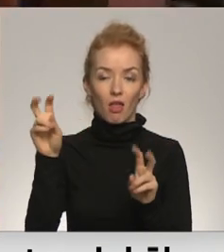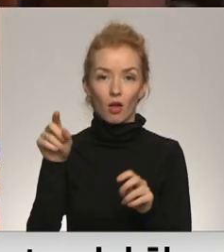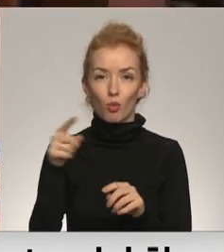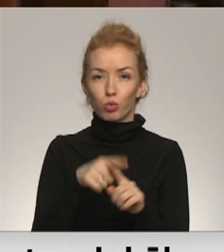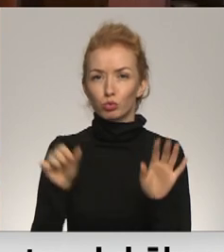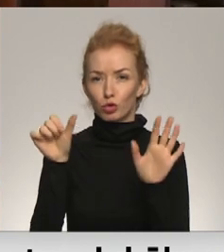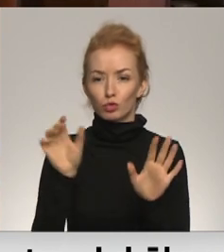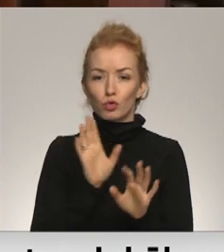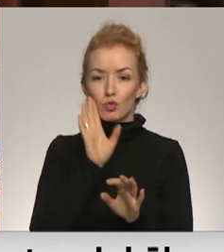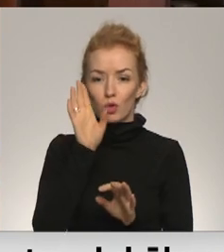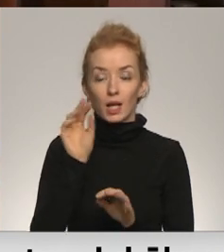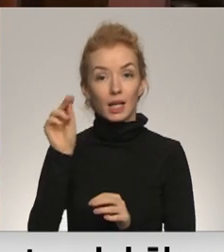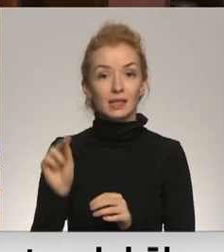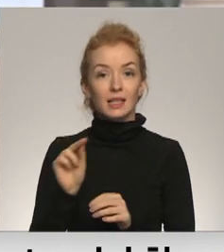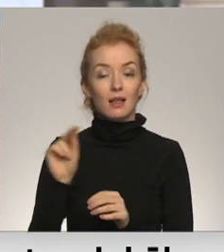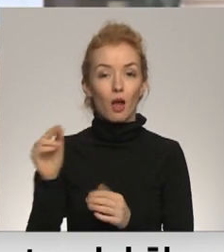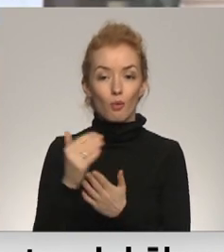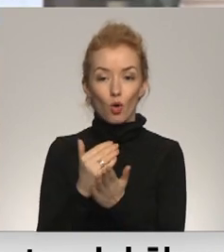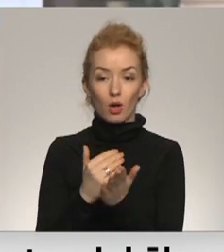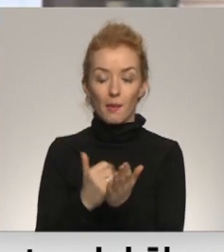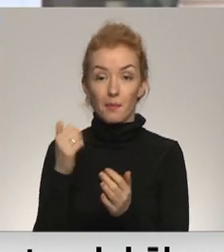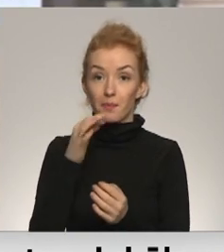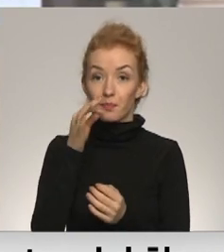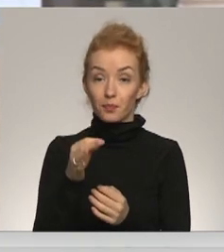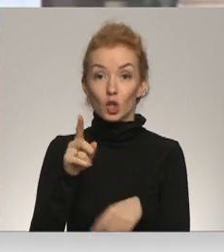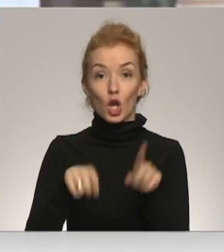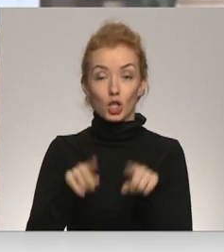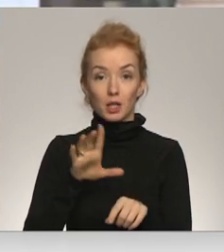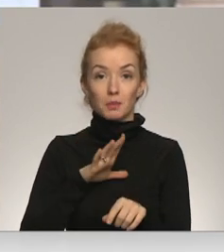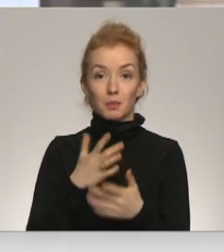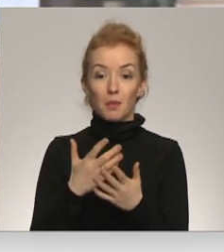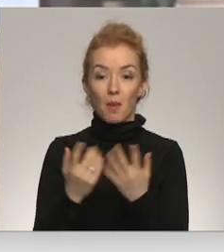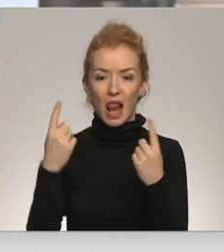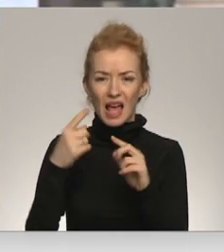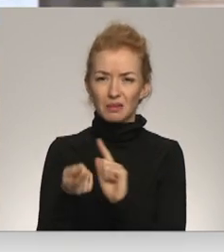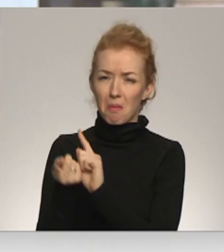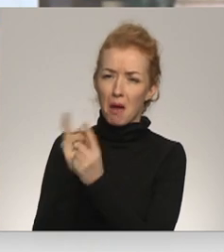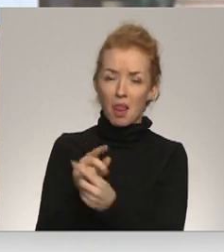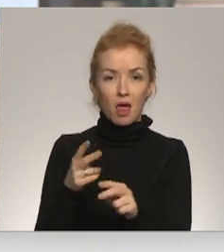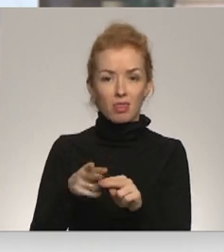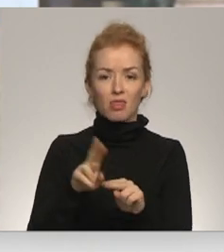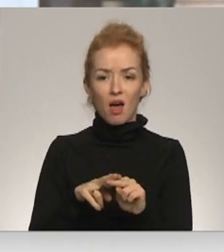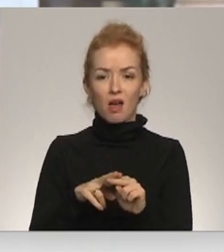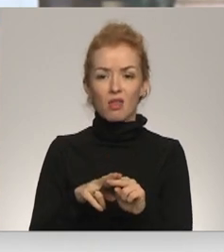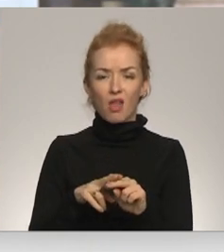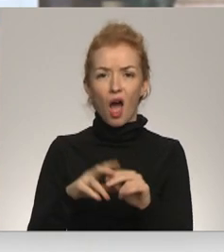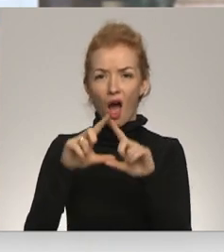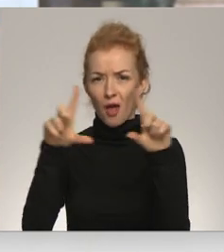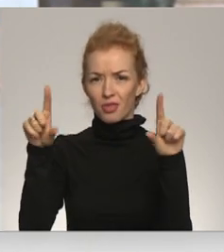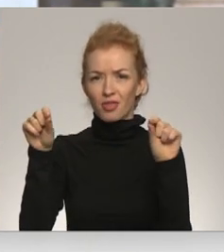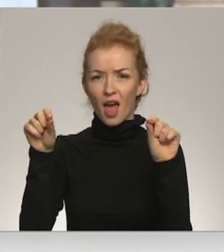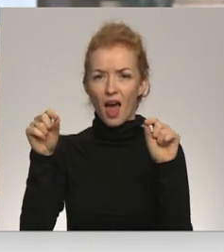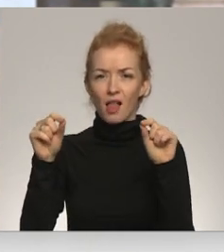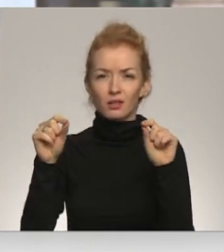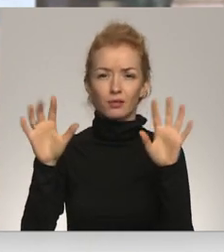pus6. Ir kristīgā programma. Bija tā, ka, piemēram, tad, kad laiks mainījās, jā, tad bija tā, ka atels